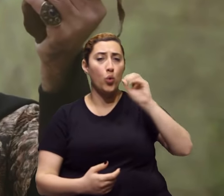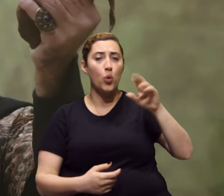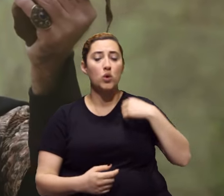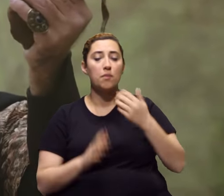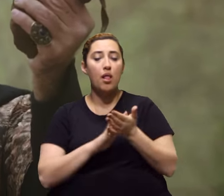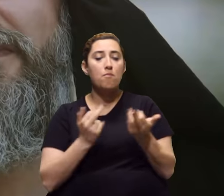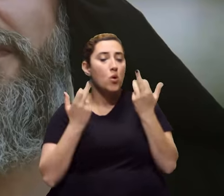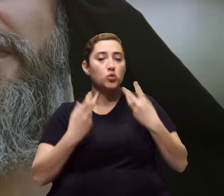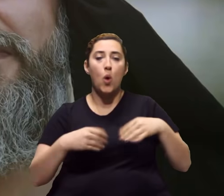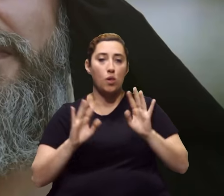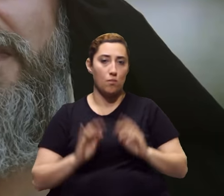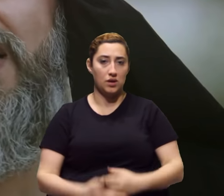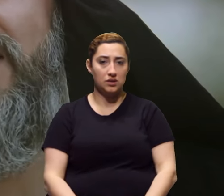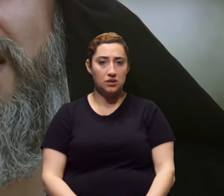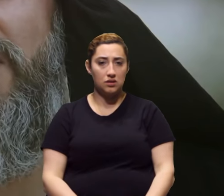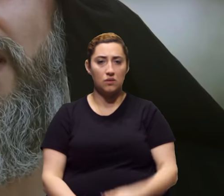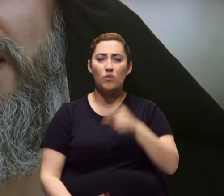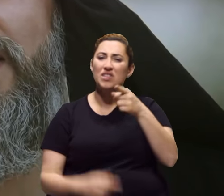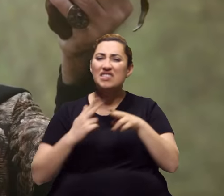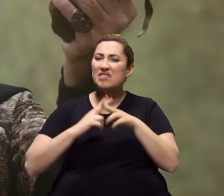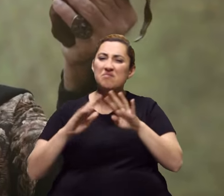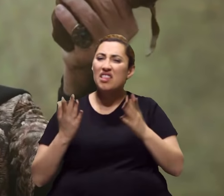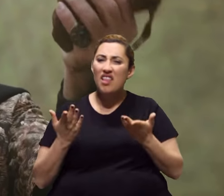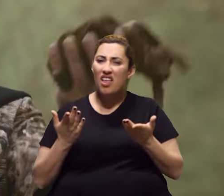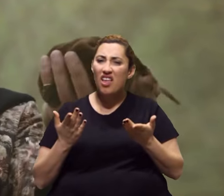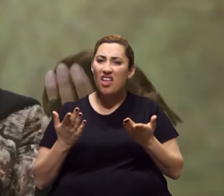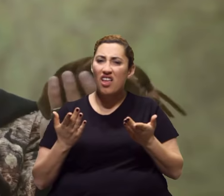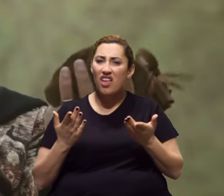boş gelmez. Adı ne ola ki?